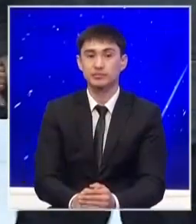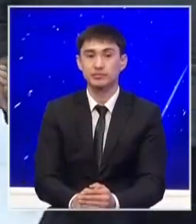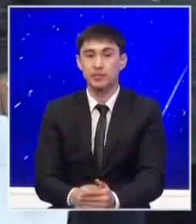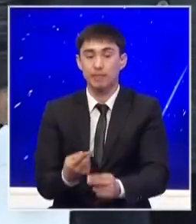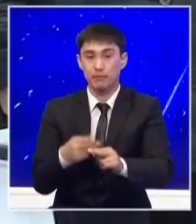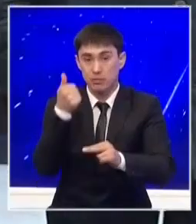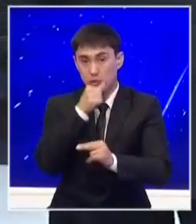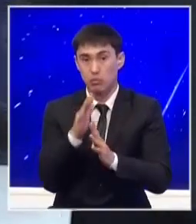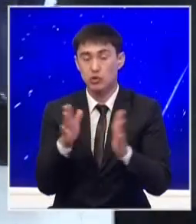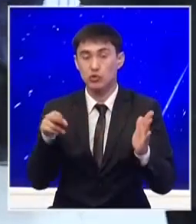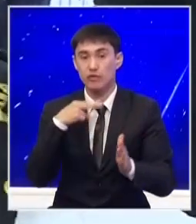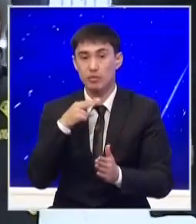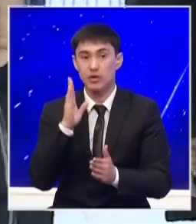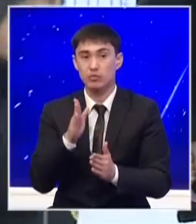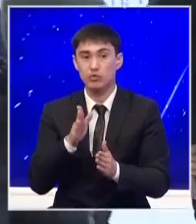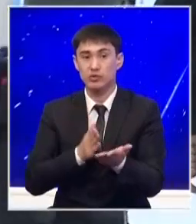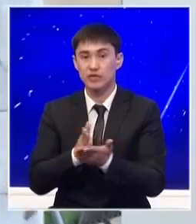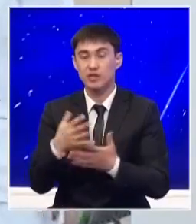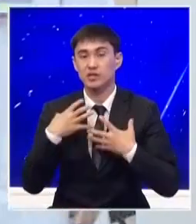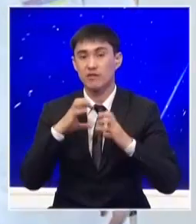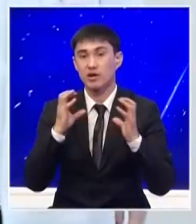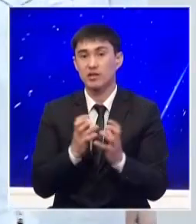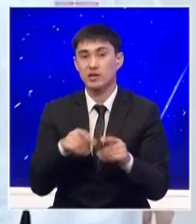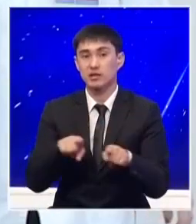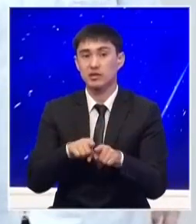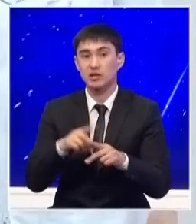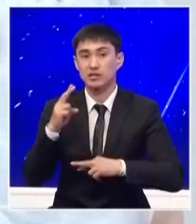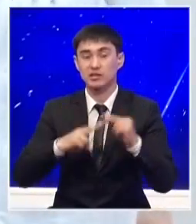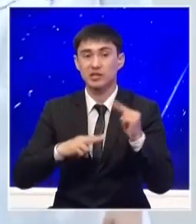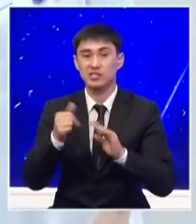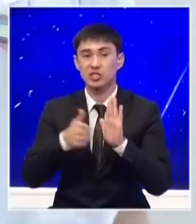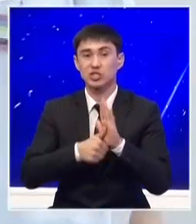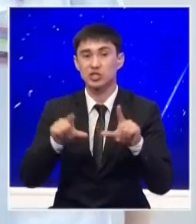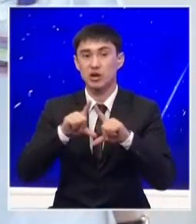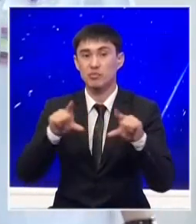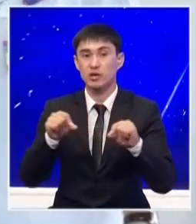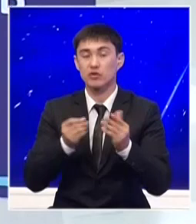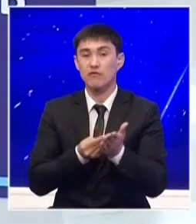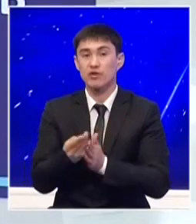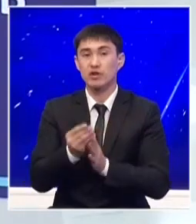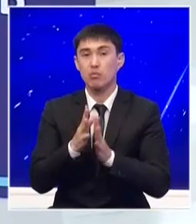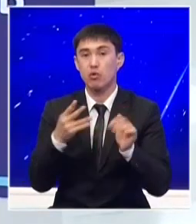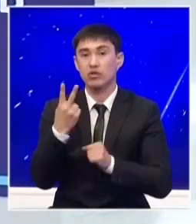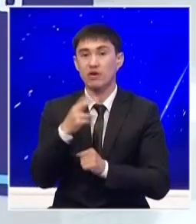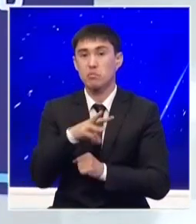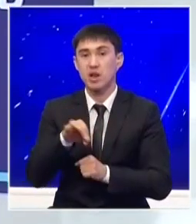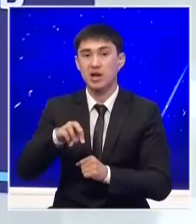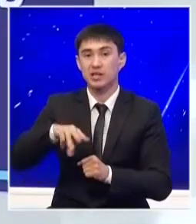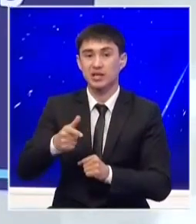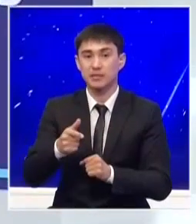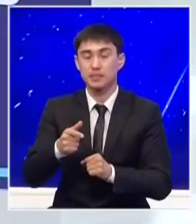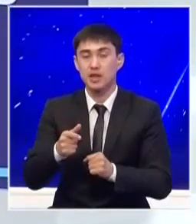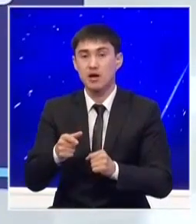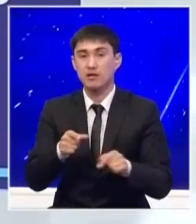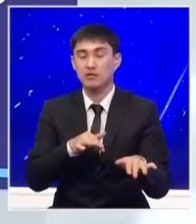нынешнем году большое внимание уделено сфере здравоохранения так на строительство шести объектов уже выделено более двух миллиардов тенге